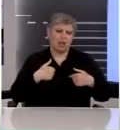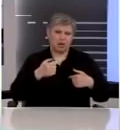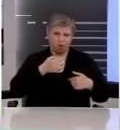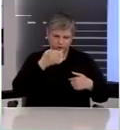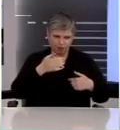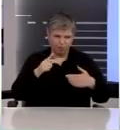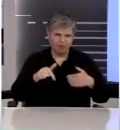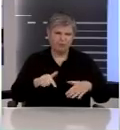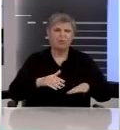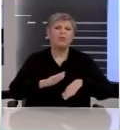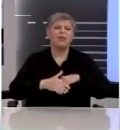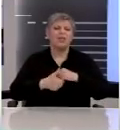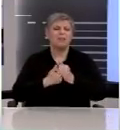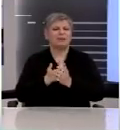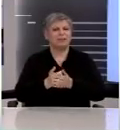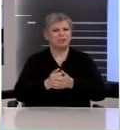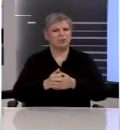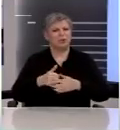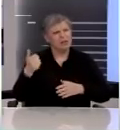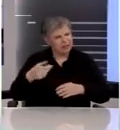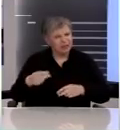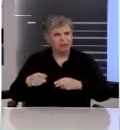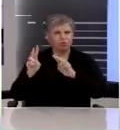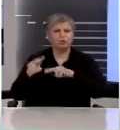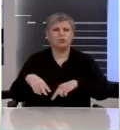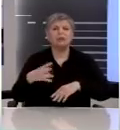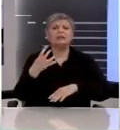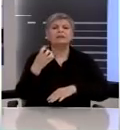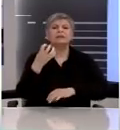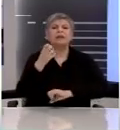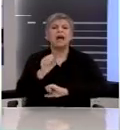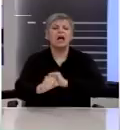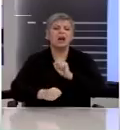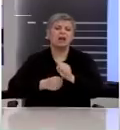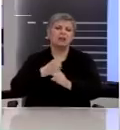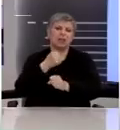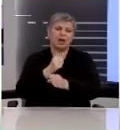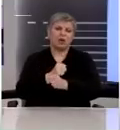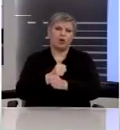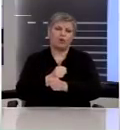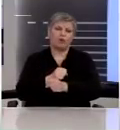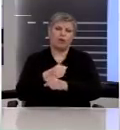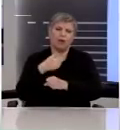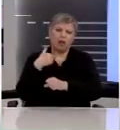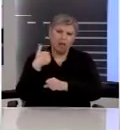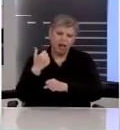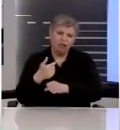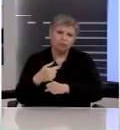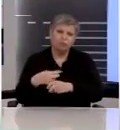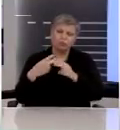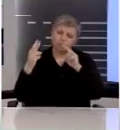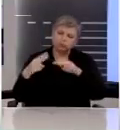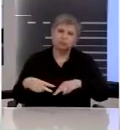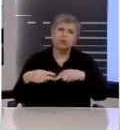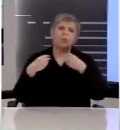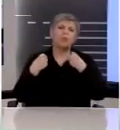Καλά, δεν έχει σημασία. Τον ξέρετε εδώ και 40 χρόνια, κύριε Τσέρα. Αυτό σημαίνει. Αλλά τον ξέρετε πολύ καλά. Πρέπει να τον ξέρετε πολύ καλά. Δεν θα σταθώ όμως αυτό.